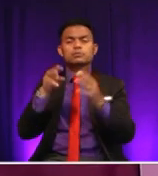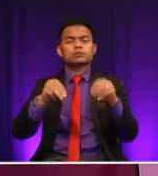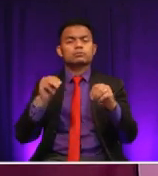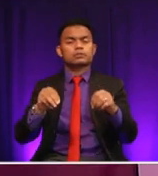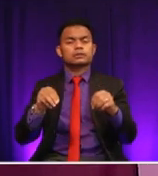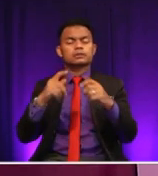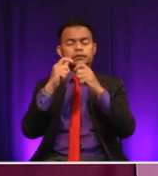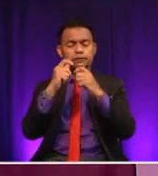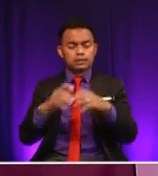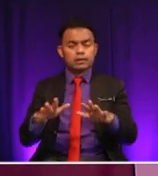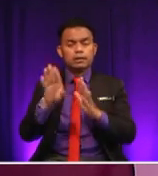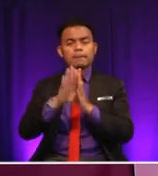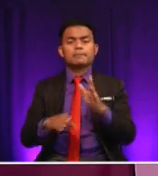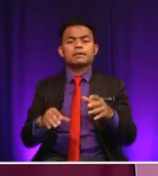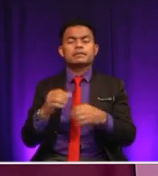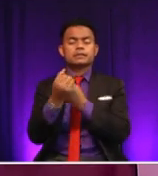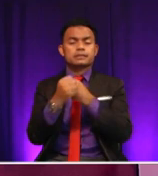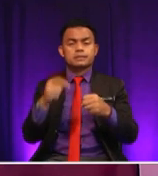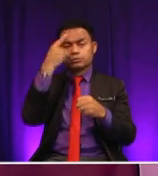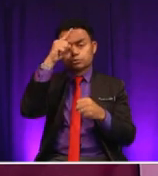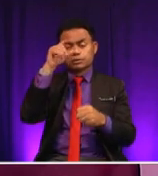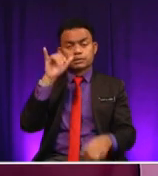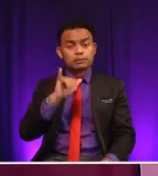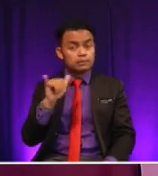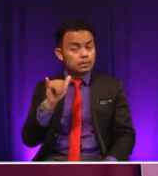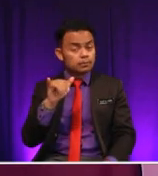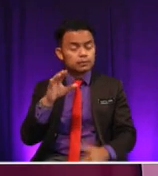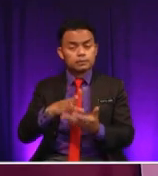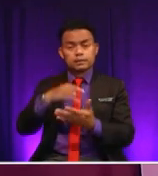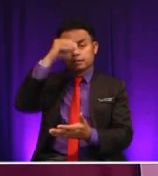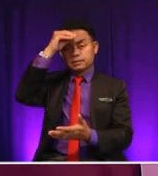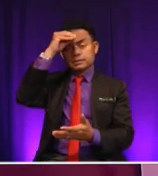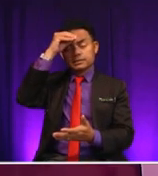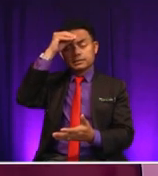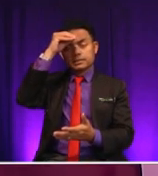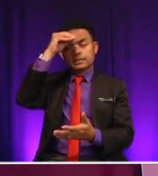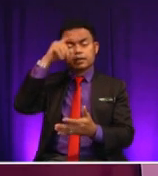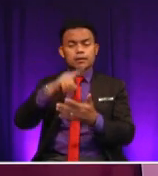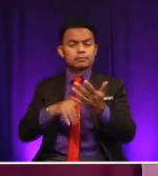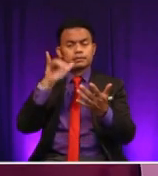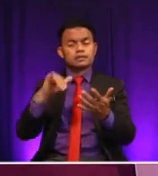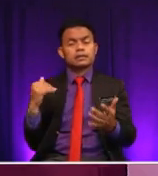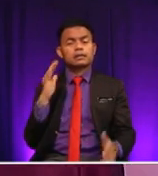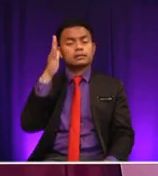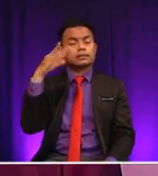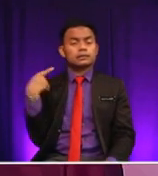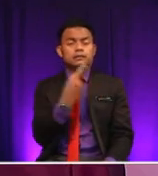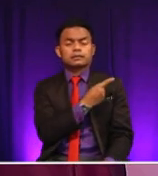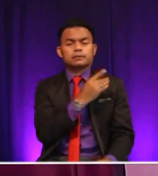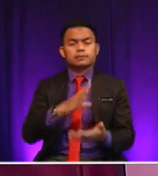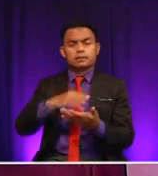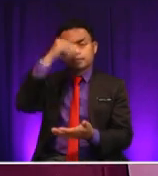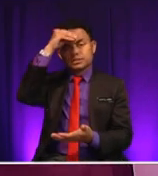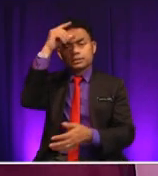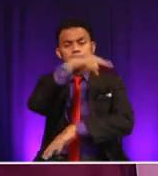pun bersedia untuk sama-sama mengupas kandungan-kandungan pembelajaran pada pagi ini Oke jadi